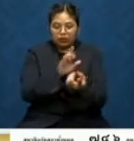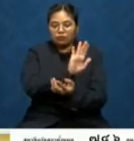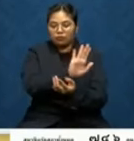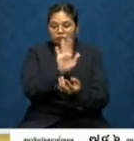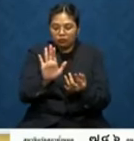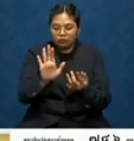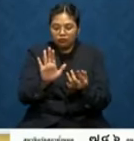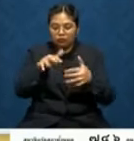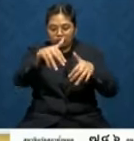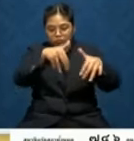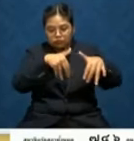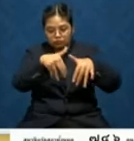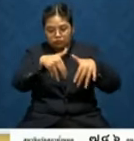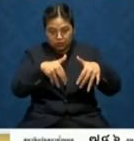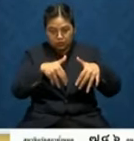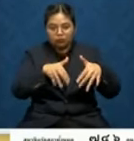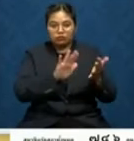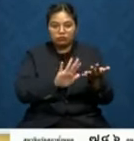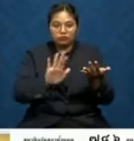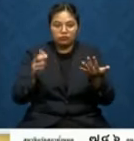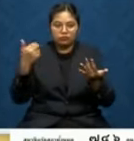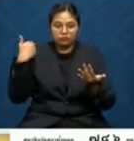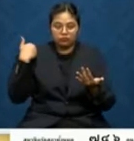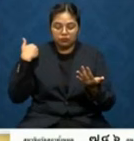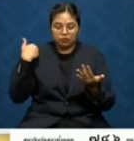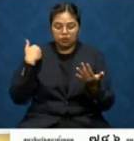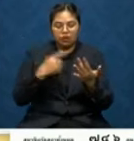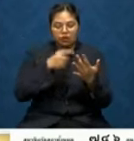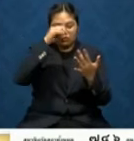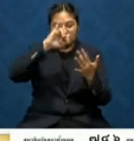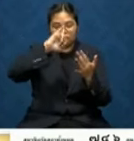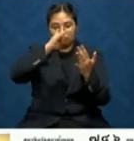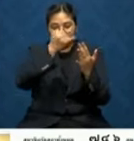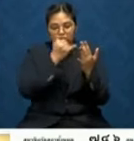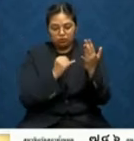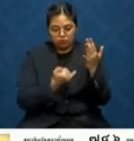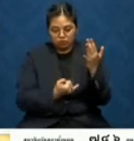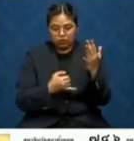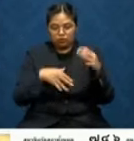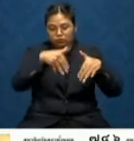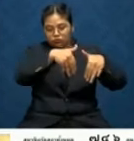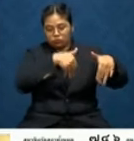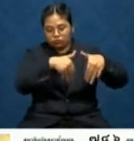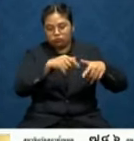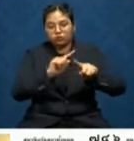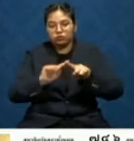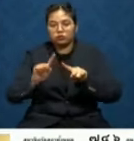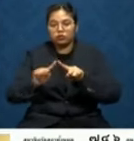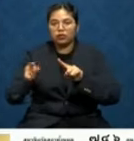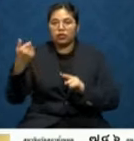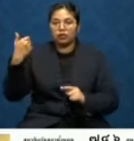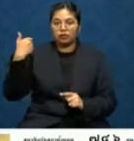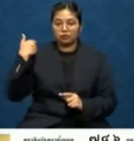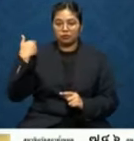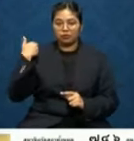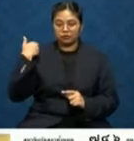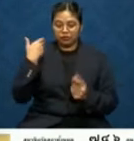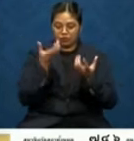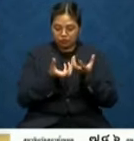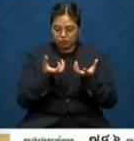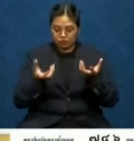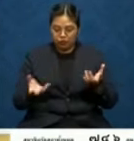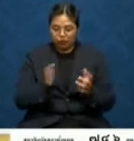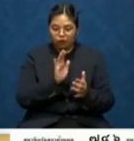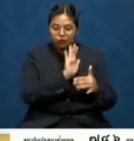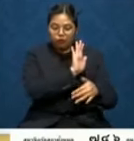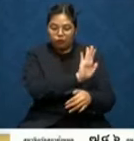ที่จะให้ทั้งจังหวัดทุกชุมชนเป็นสถานที่และมีผลิตภัณฑ์สร้างสรรค์นำ